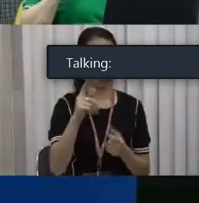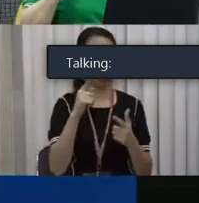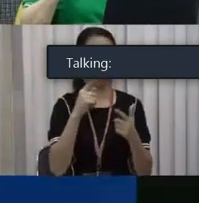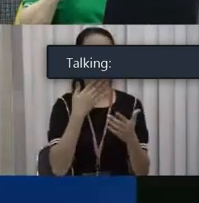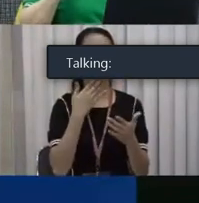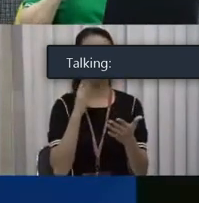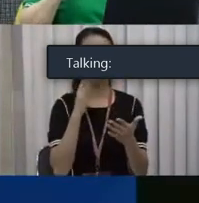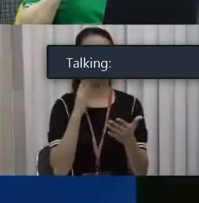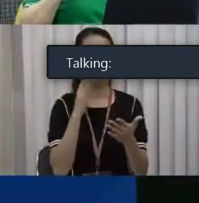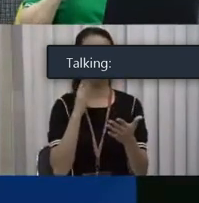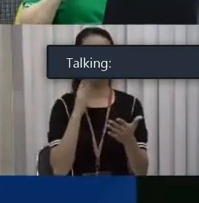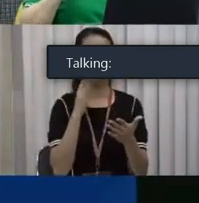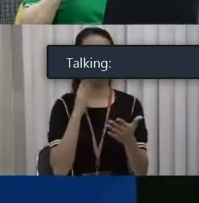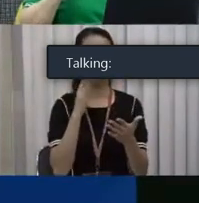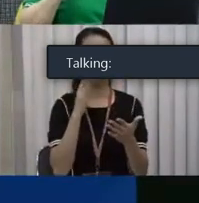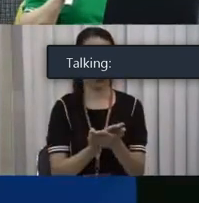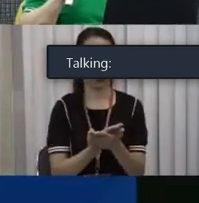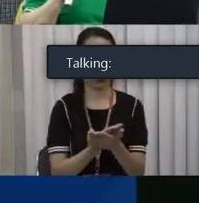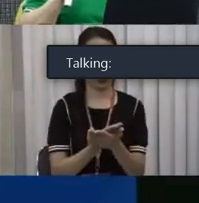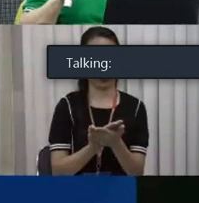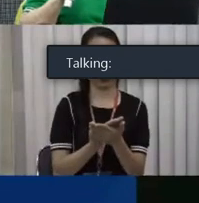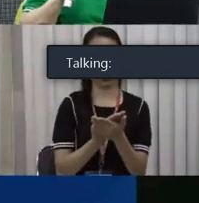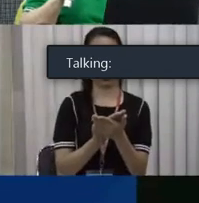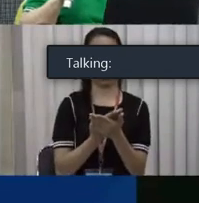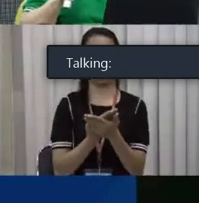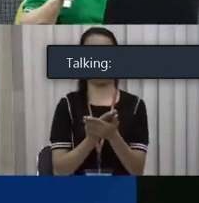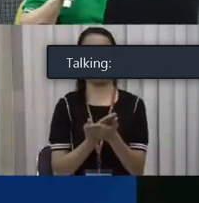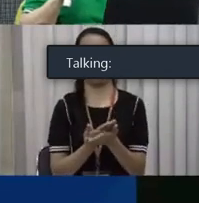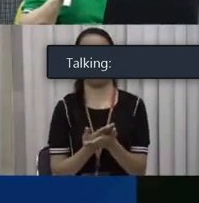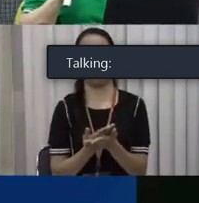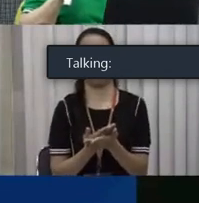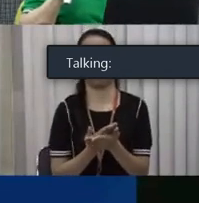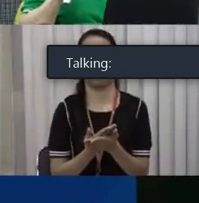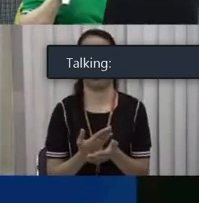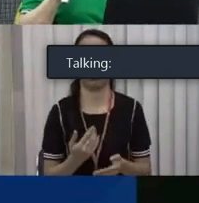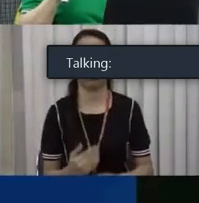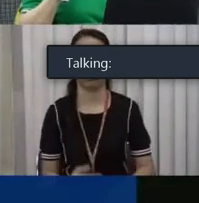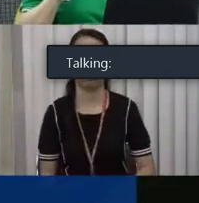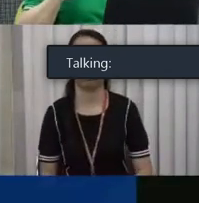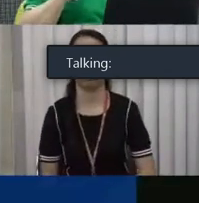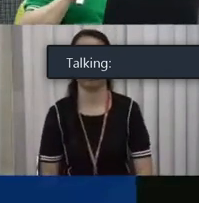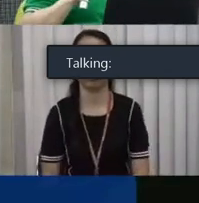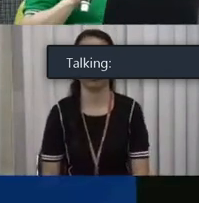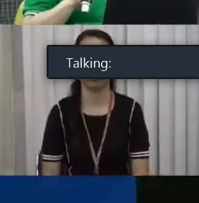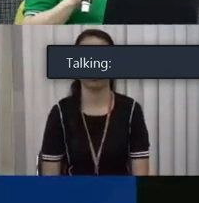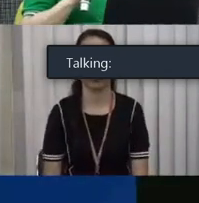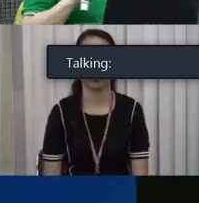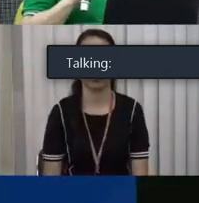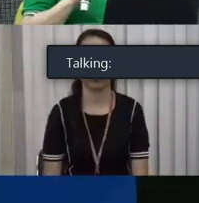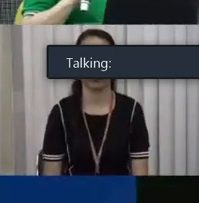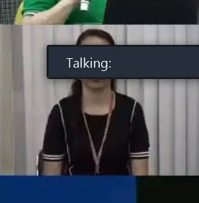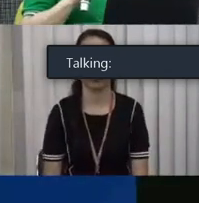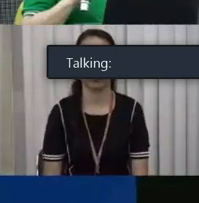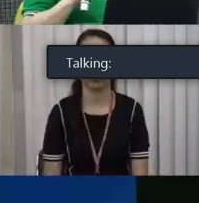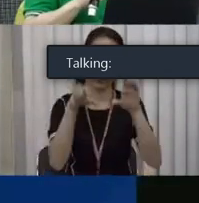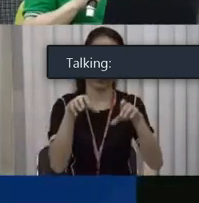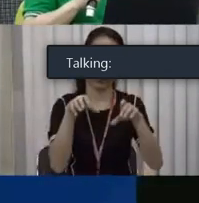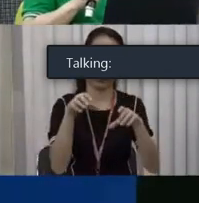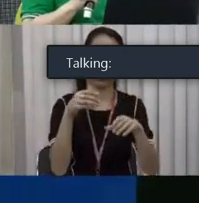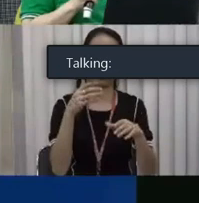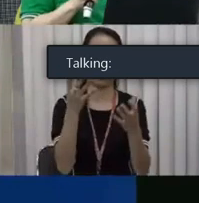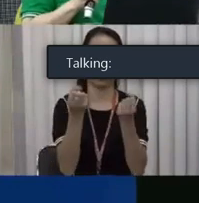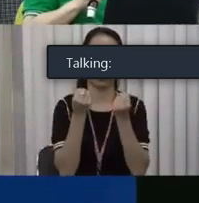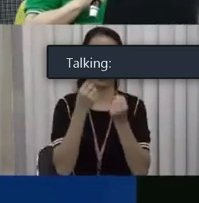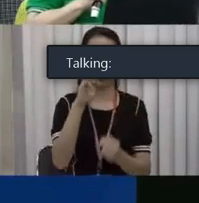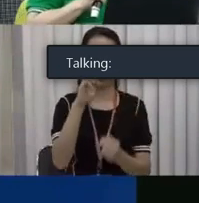is 365, nyang imo nahimo jung 370 kay nagsige kag overtime, pwede sad na,